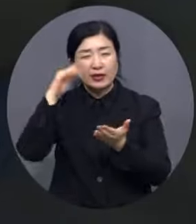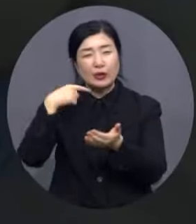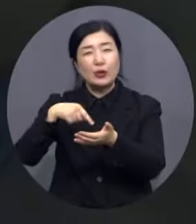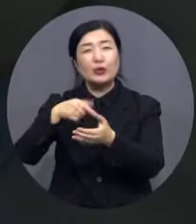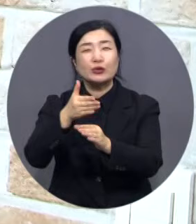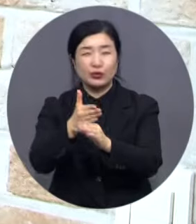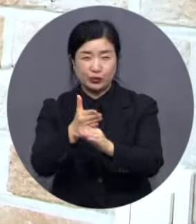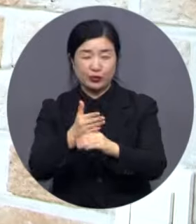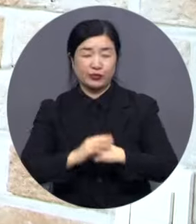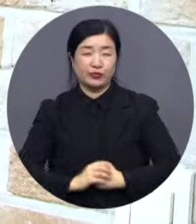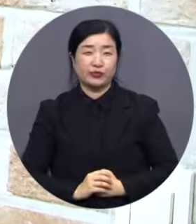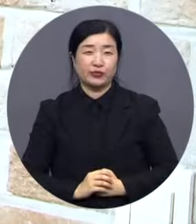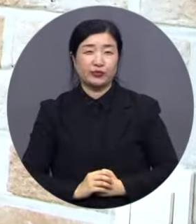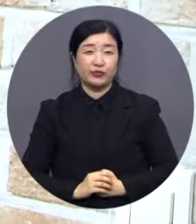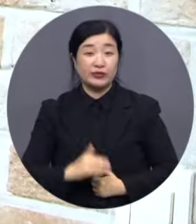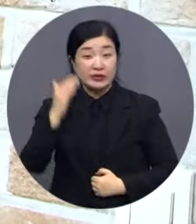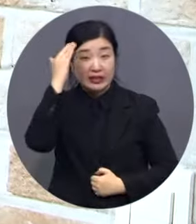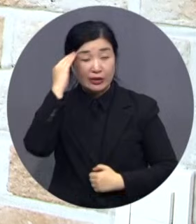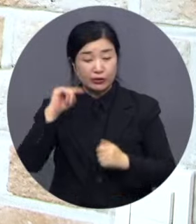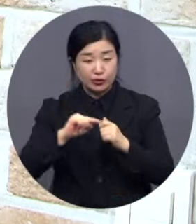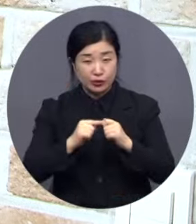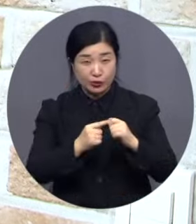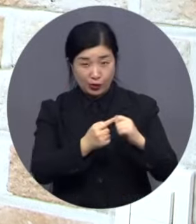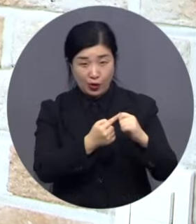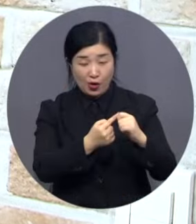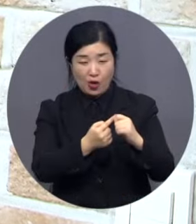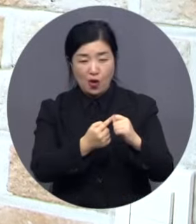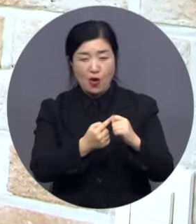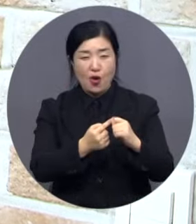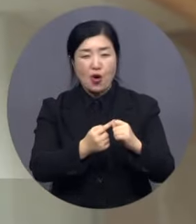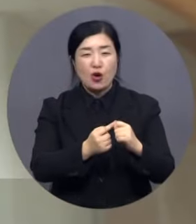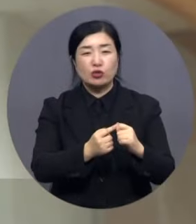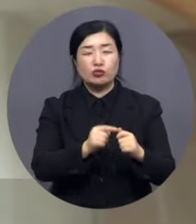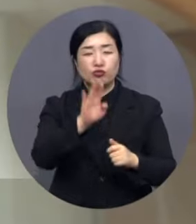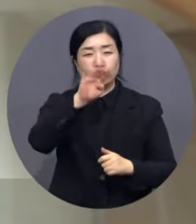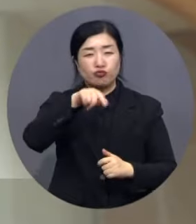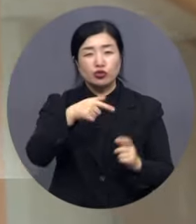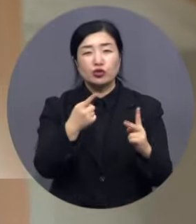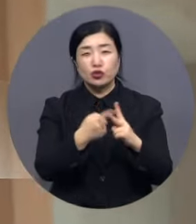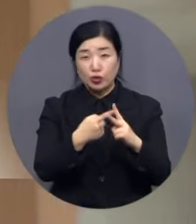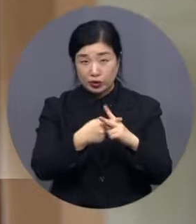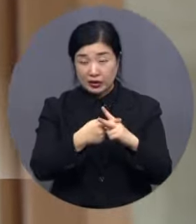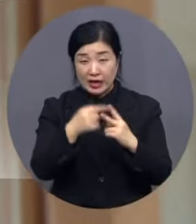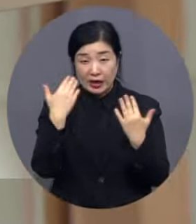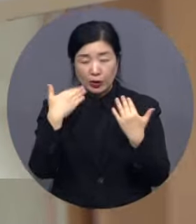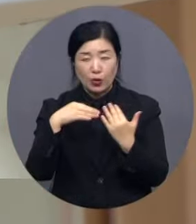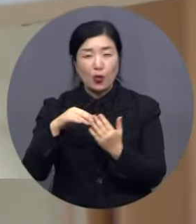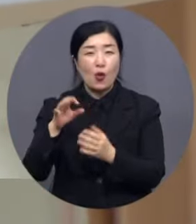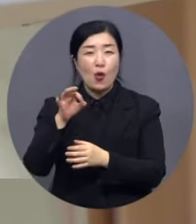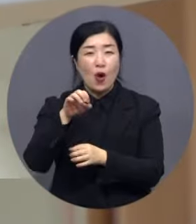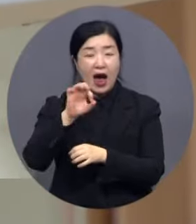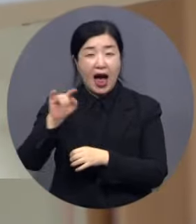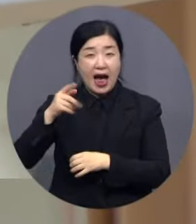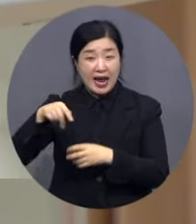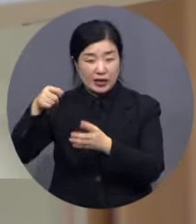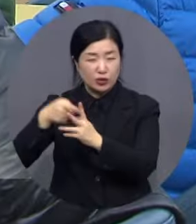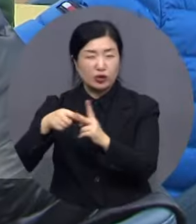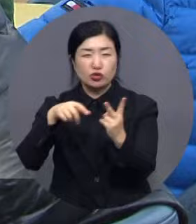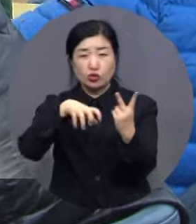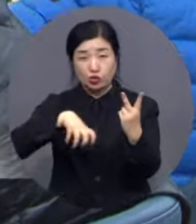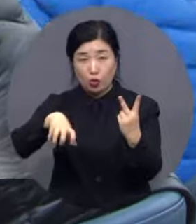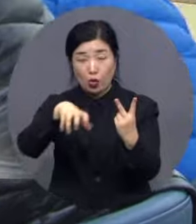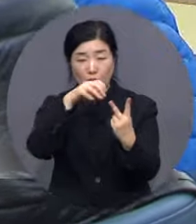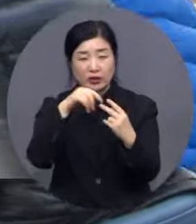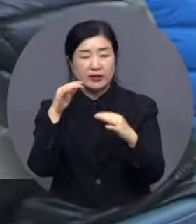있습니다. 한국어 수업이 진행되는 학교는 제주 북초등학교와 아라초등학교 두 곳. 교육청은 올해